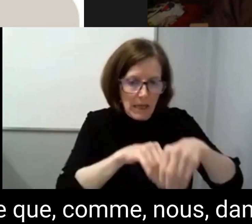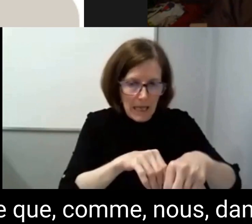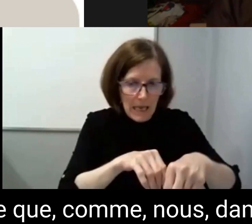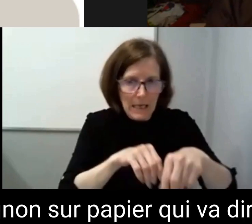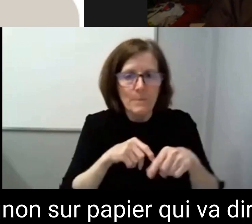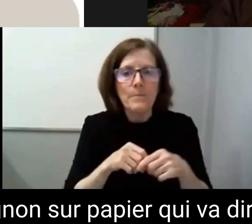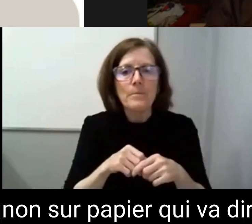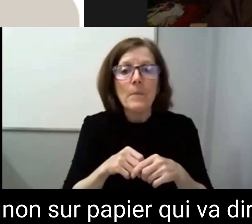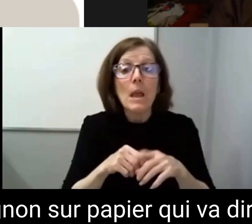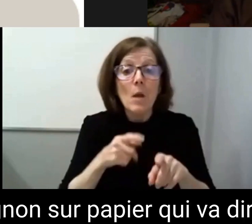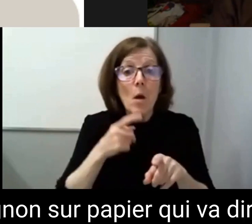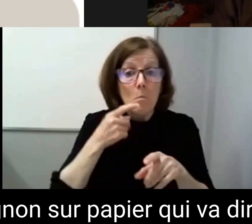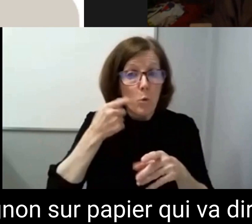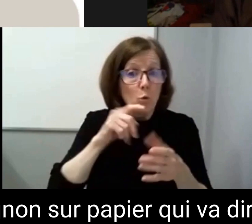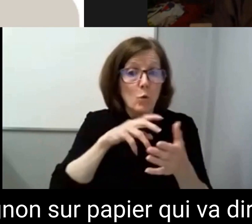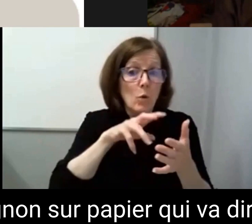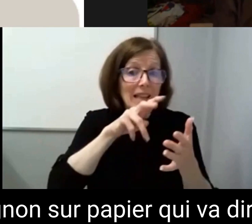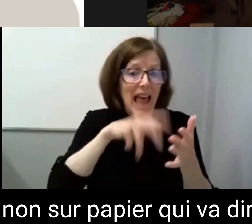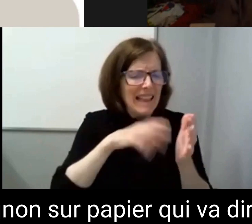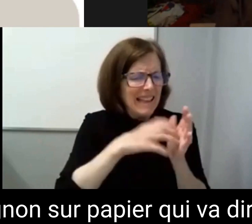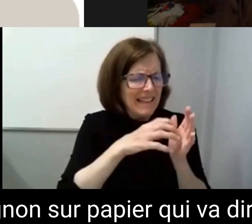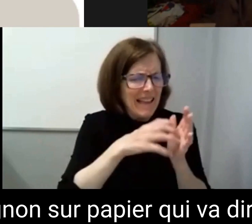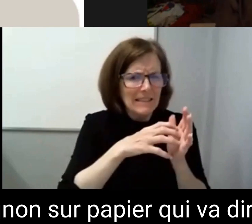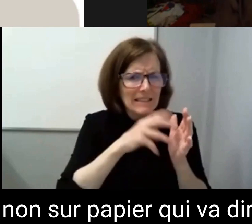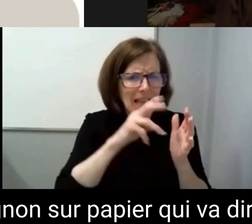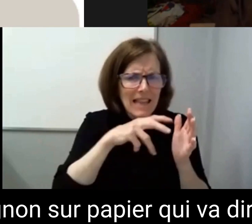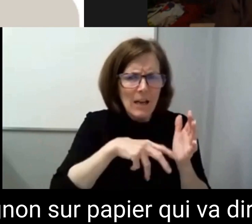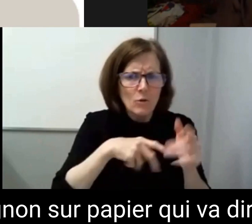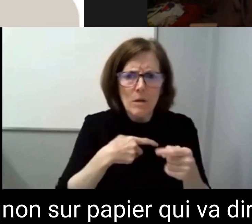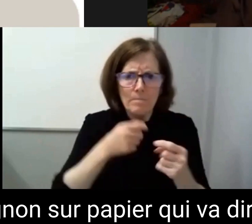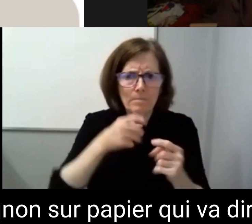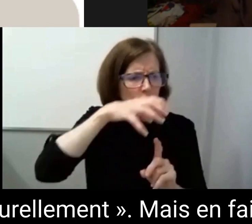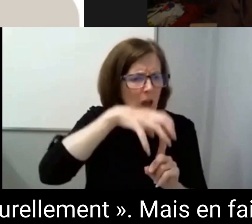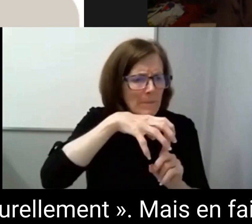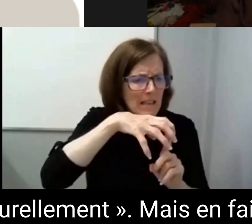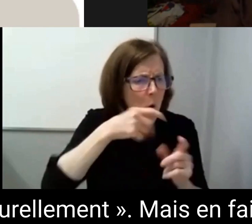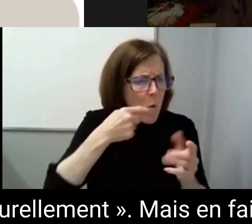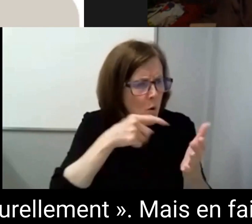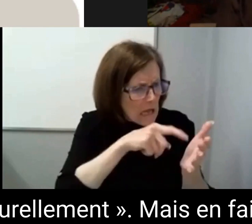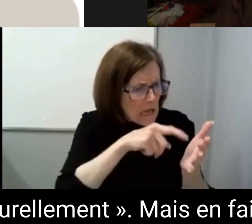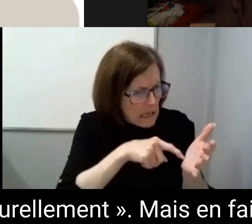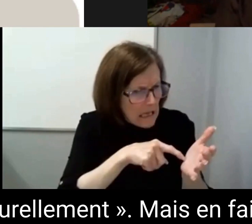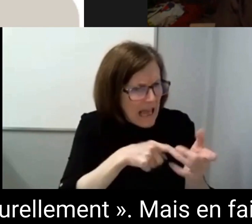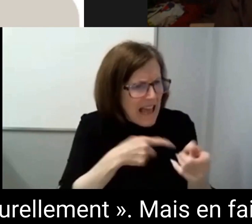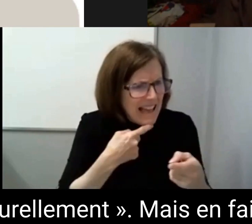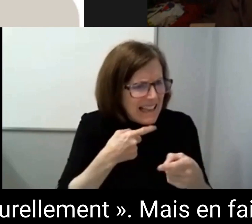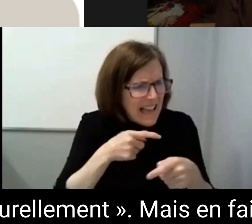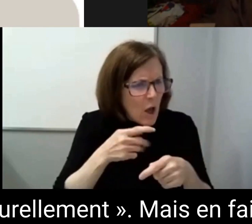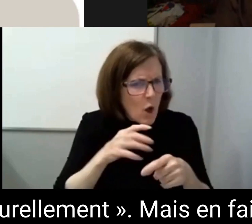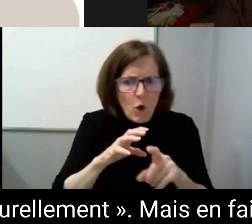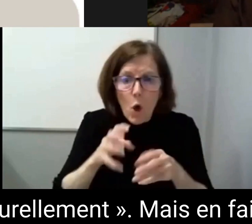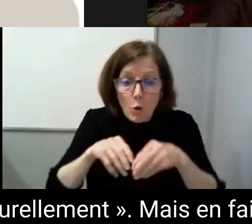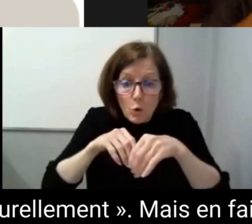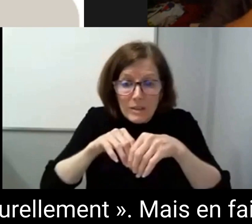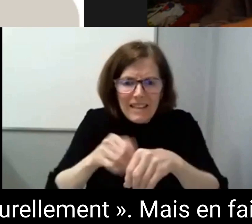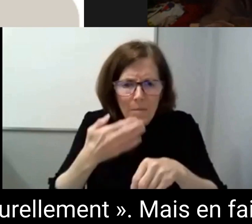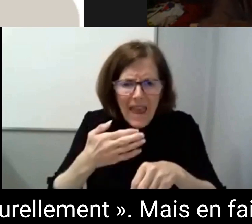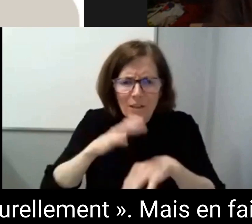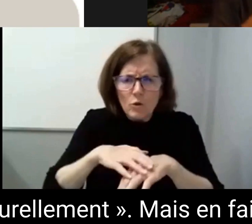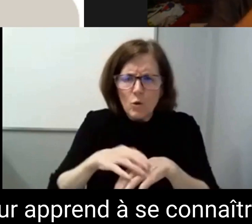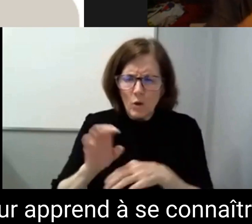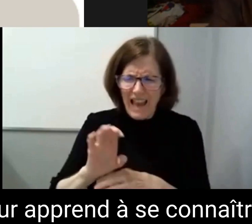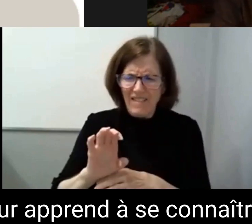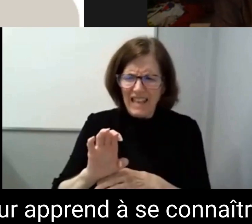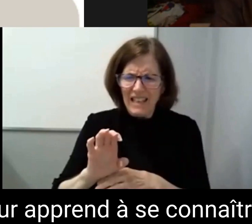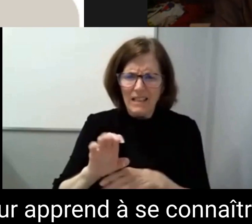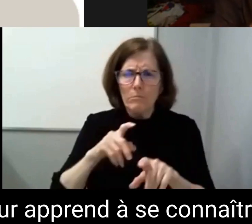littérature, il n'y a aucun champignon sur papier qui va dire se cultive bien sur du café naturellement. Mais en fait, une fois qu'on